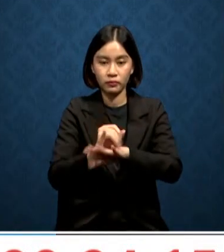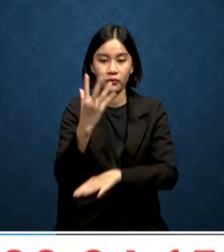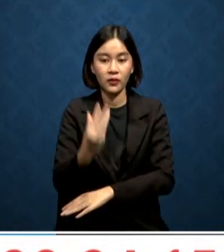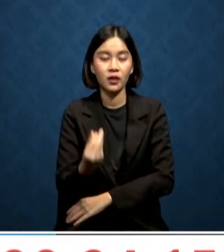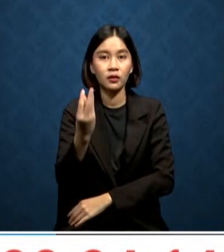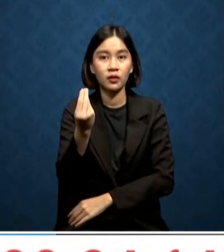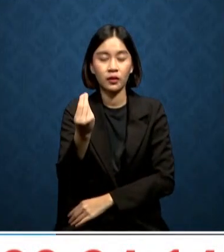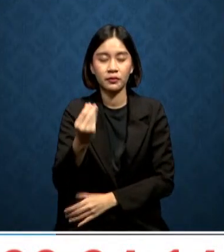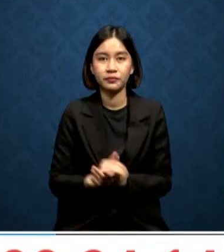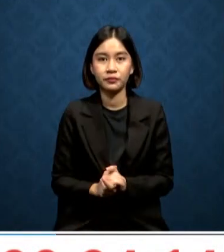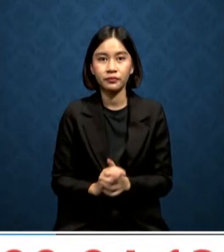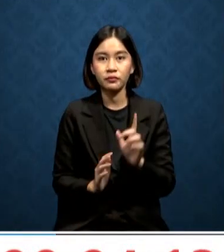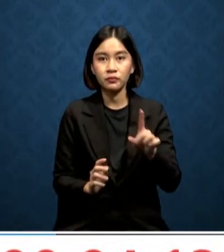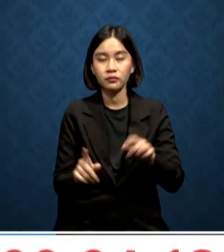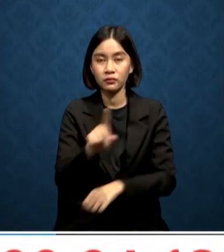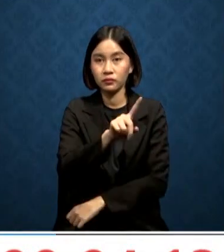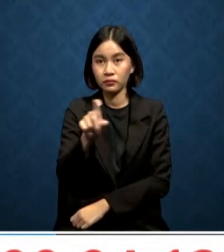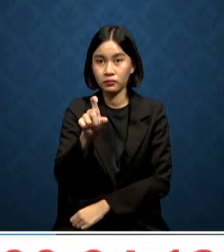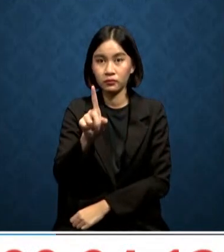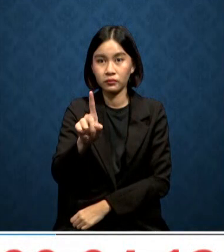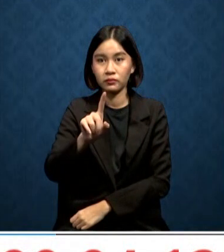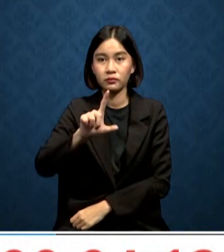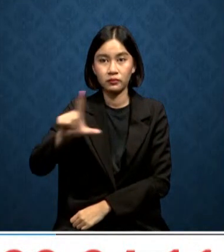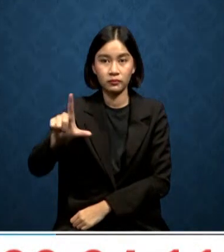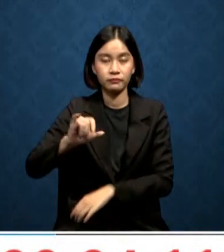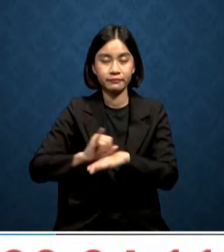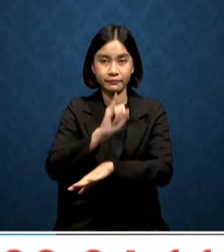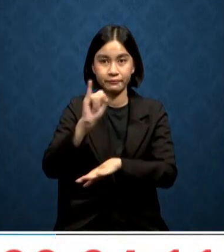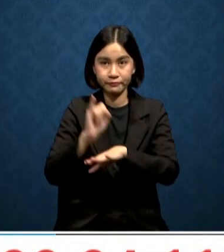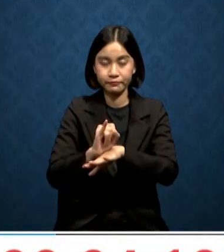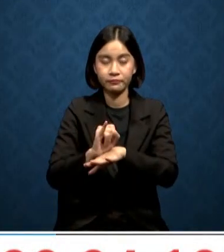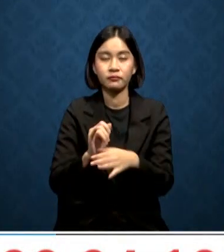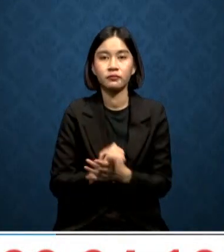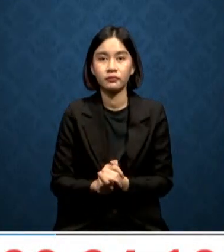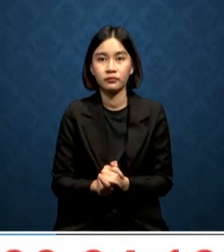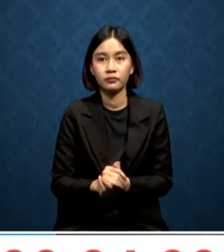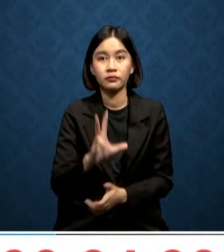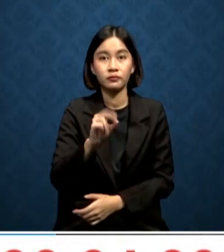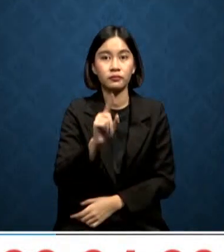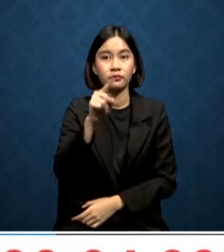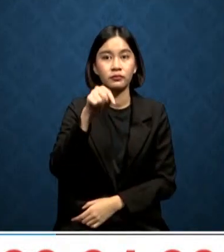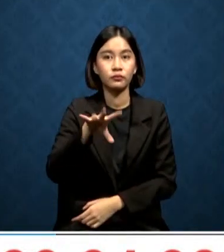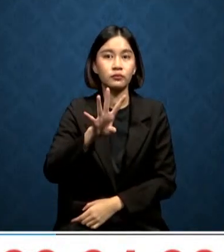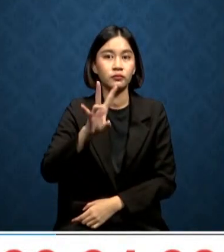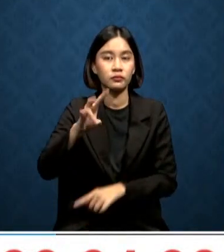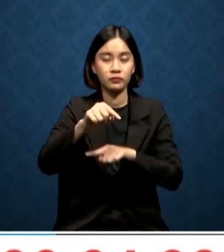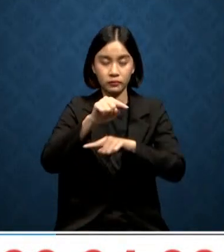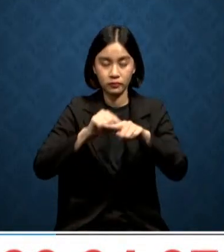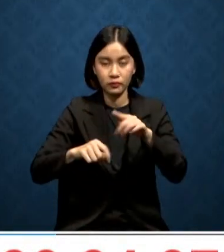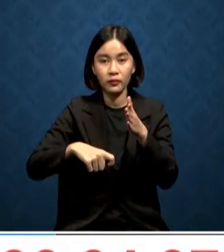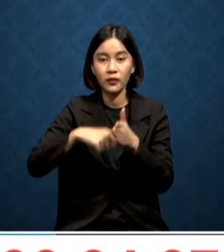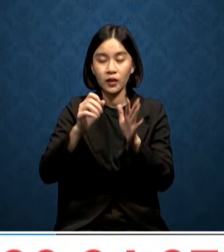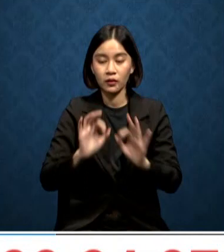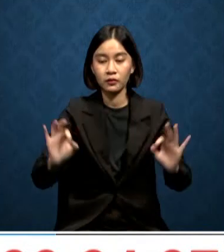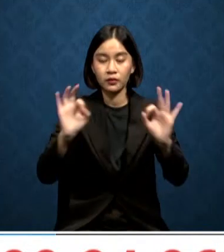ออยู่เพียงแค่101ล้านไร่เศษคิดเป็น 31.47 สาเหตุส